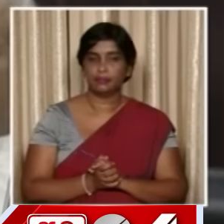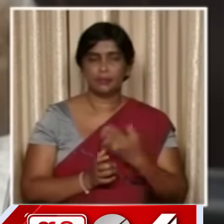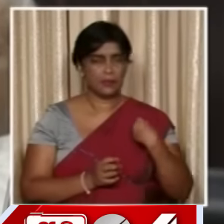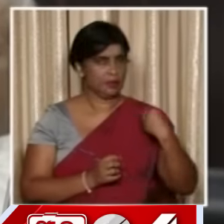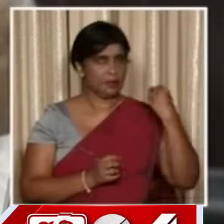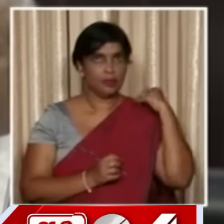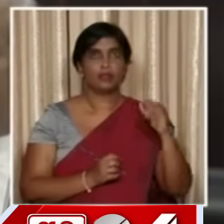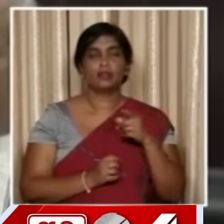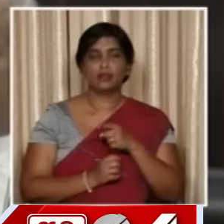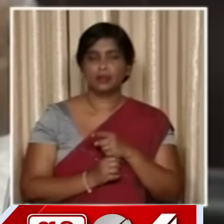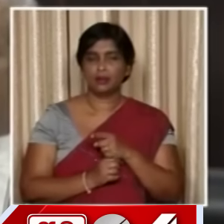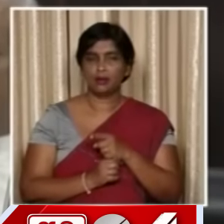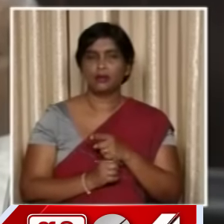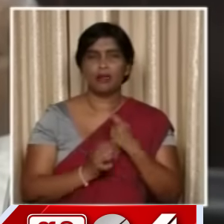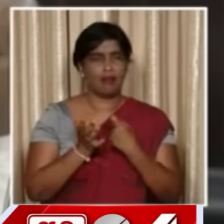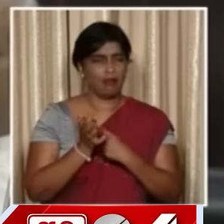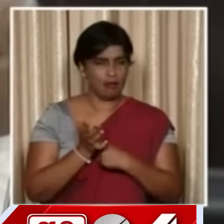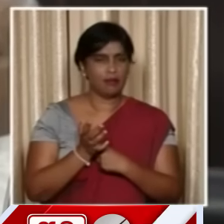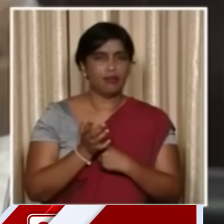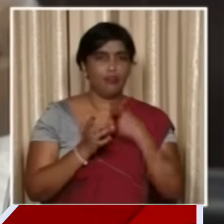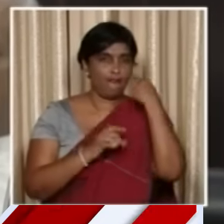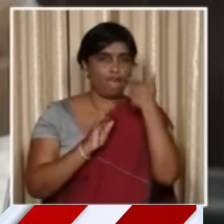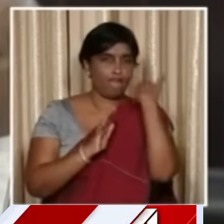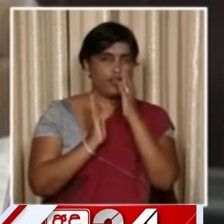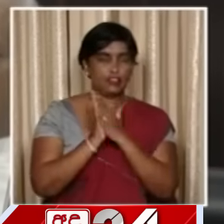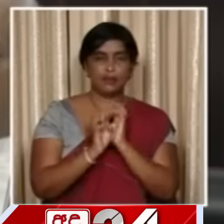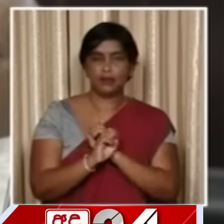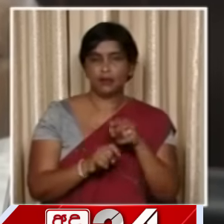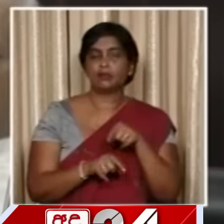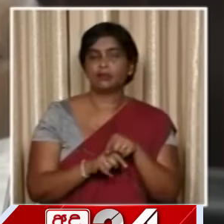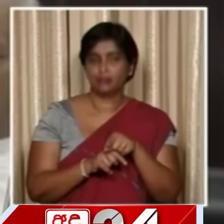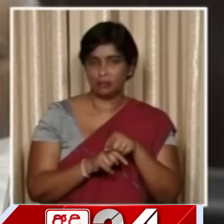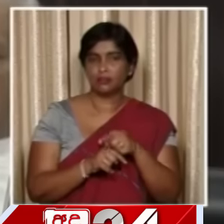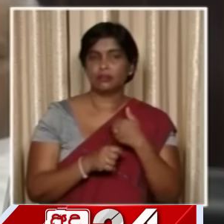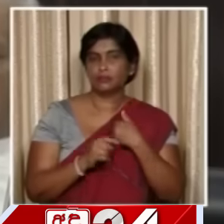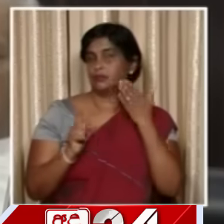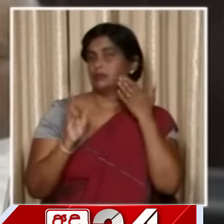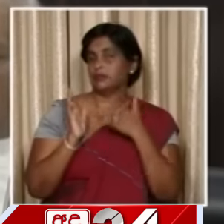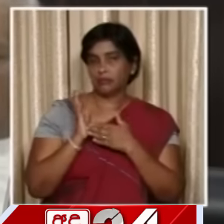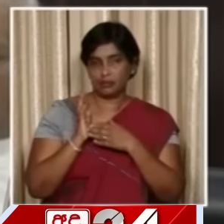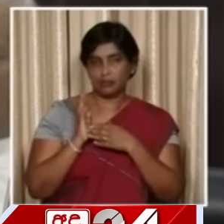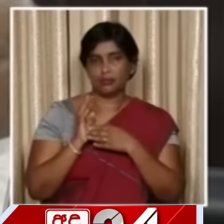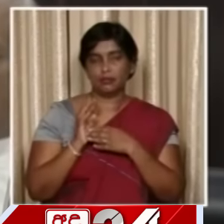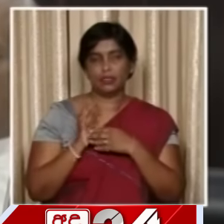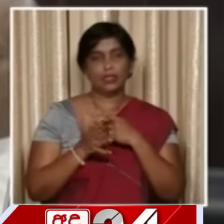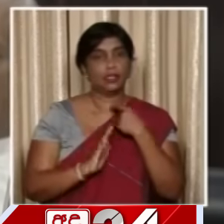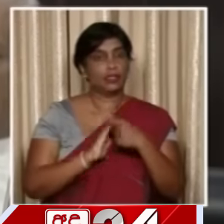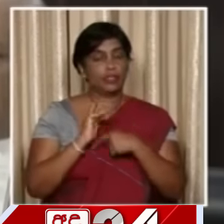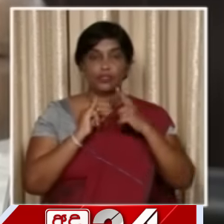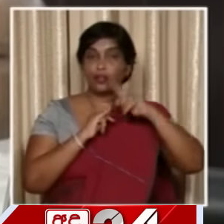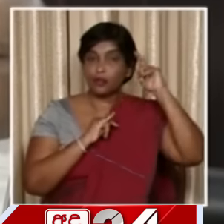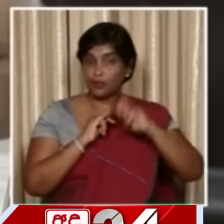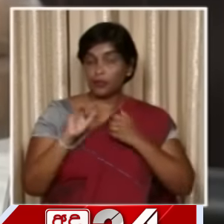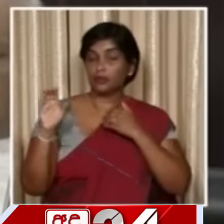මෑතකදී අජනා රණගල මුහුණු පොතේ ලියා තිබූ මේ සටන මගේ අවධානයට ලක් වුණා. දේශීය